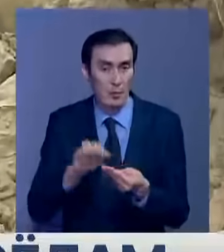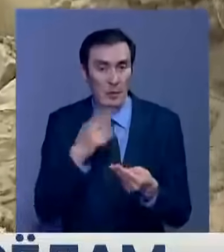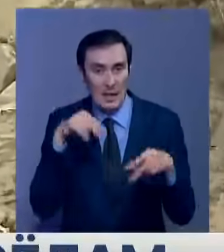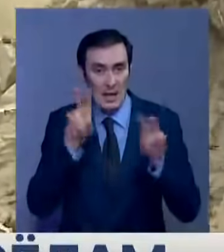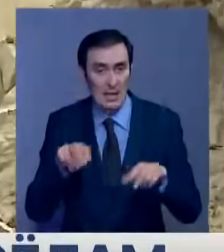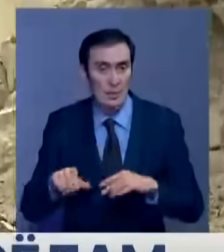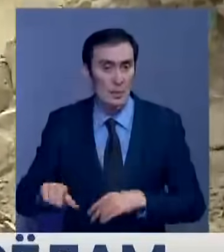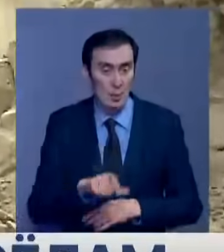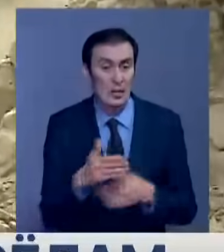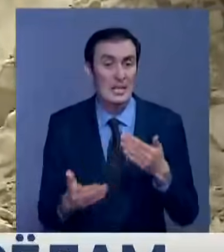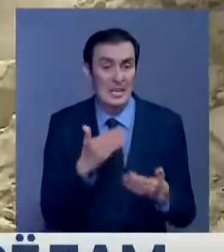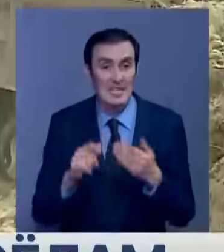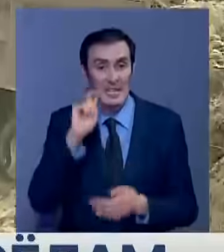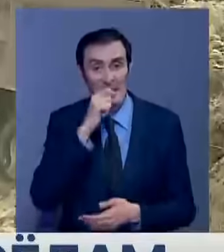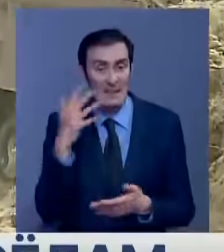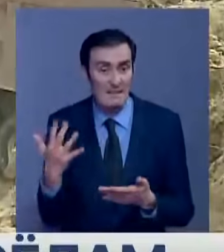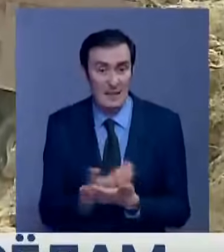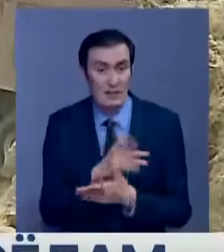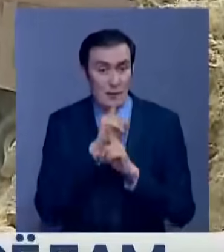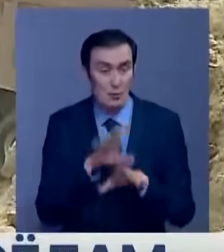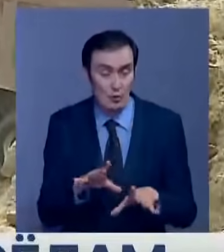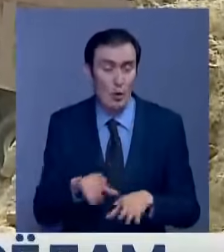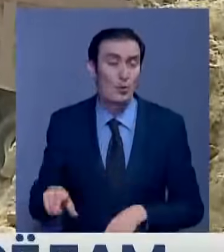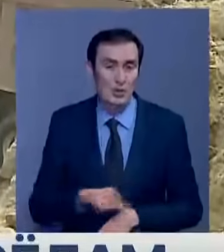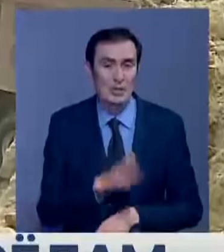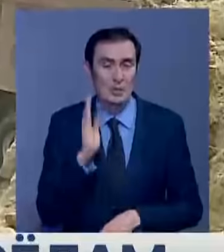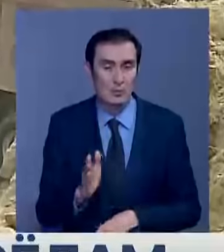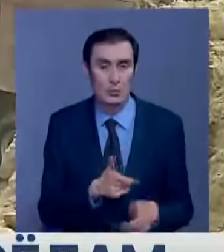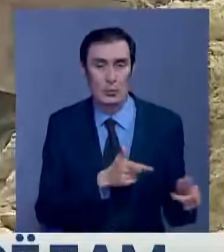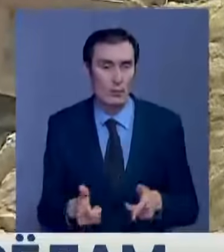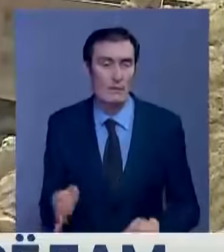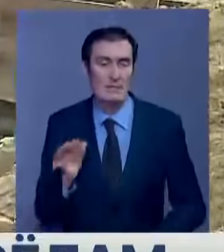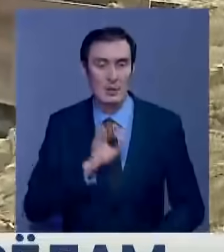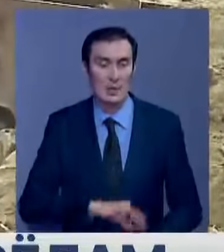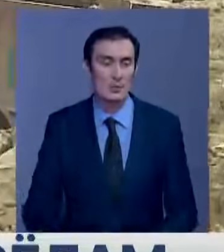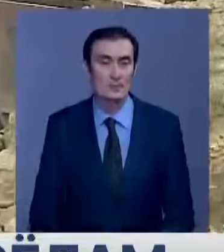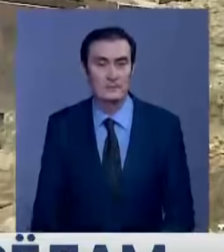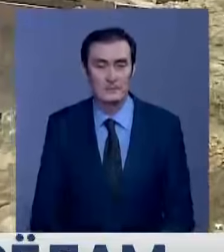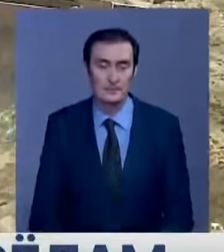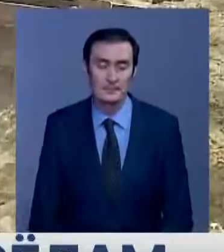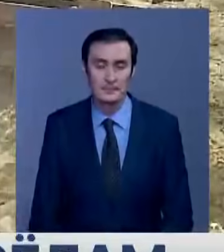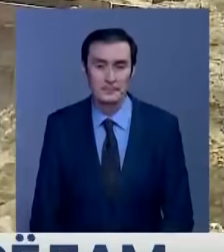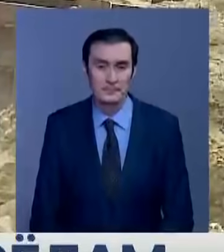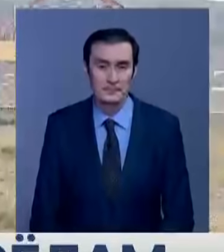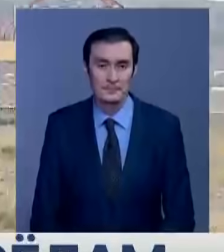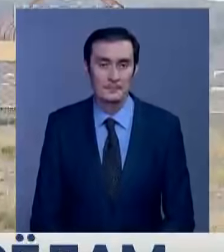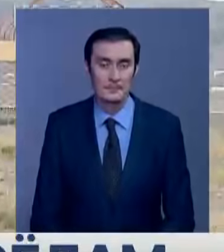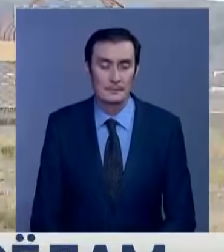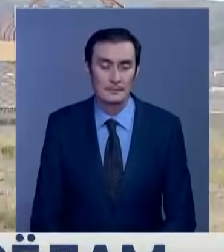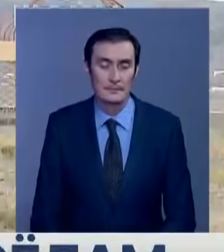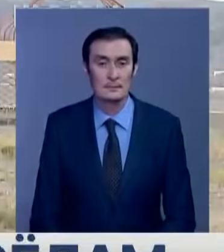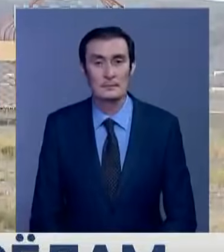дорожного покрытия. И если дефекты не обнаружат, участки сдадут в эксплуатацию. Динара Нургалиева, Ринат Дусалиев,